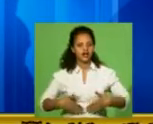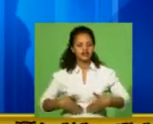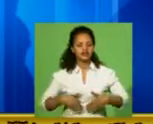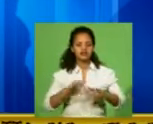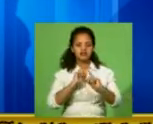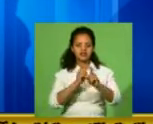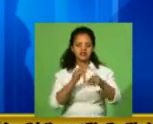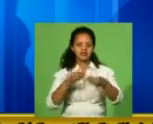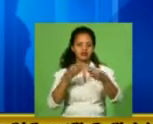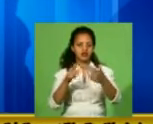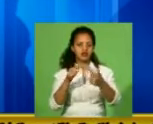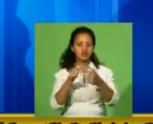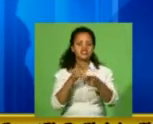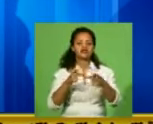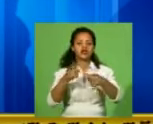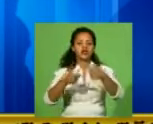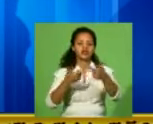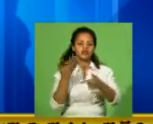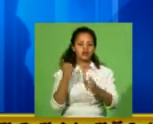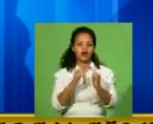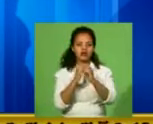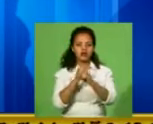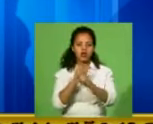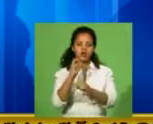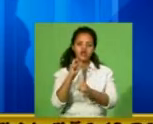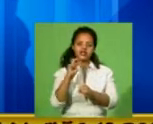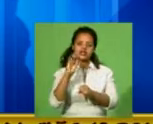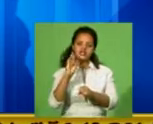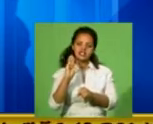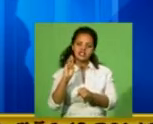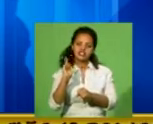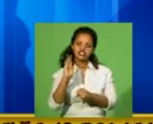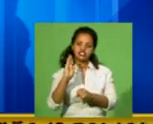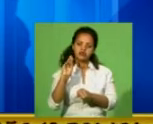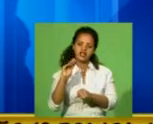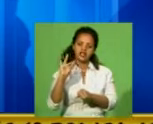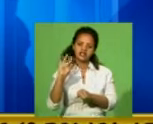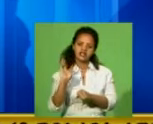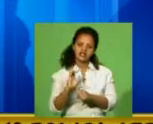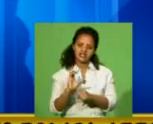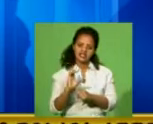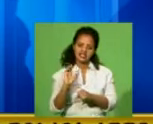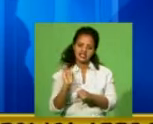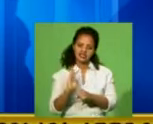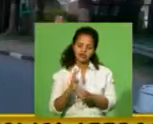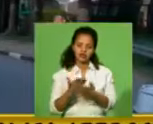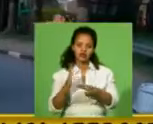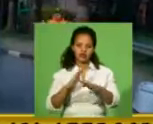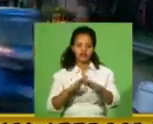መልስ ሰጥቷል። ወደ ስፍራው ተጉዞ የነበረው ባልደረባችን ወንደሰን ሽመልስ በጉዳዩ ላይ ትንታኔ ዘገባ ይዞ ተመልሷል።